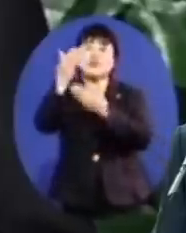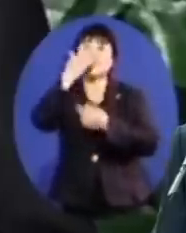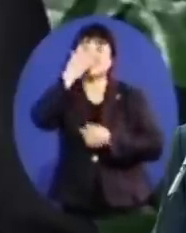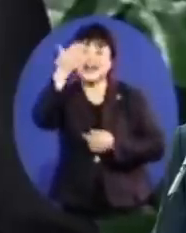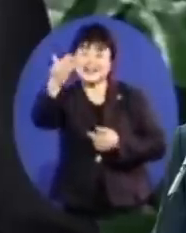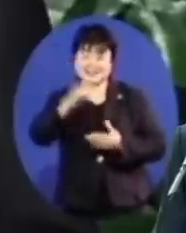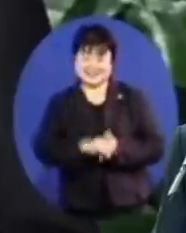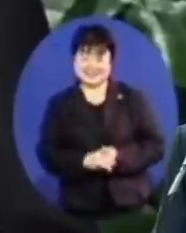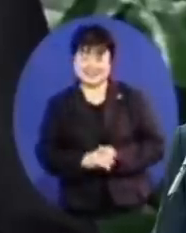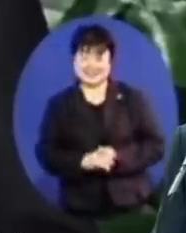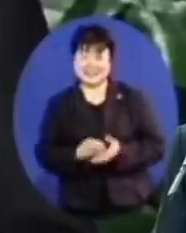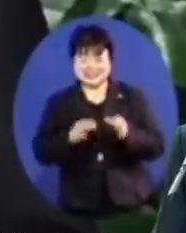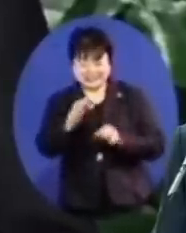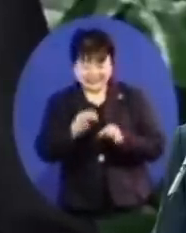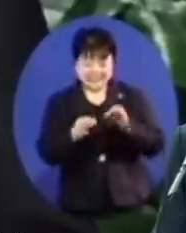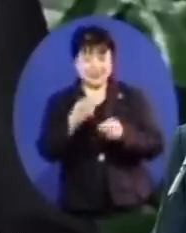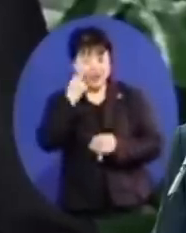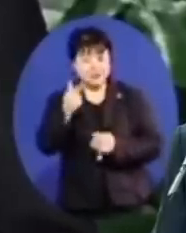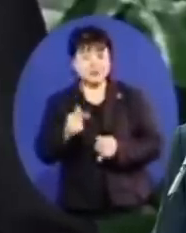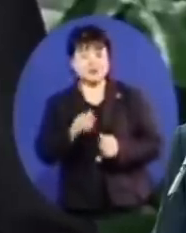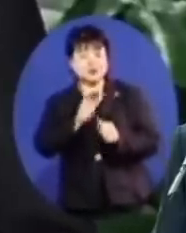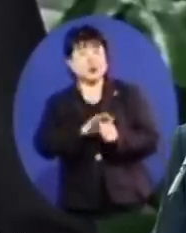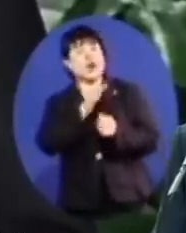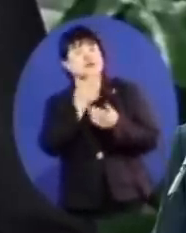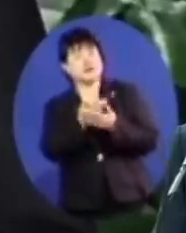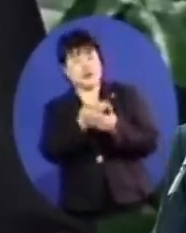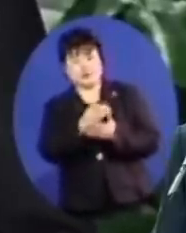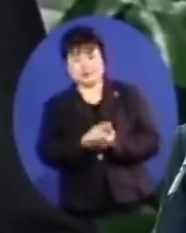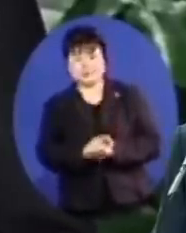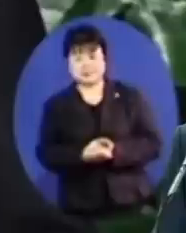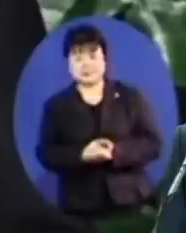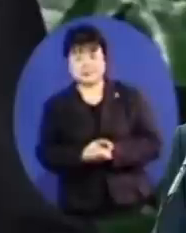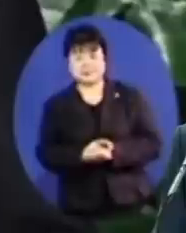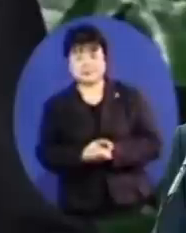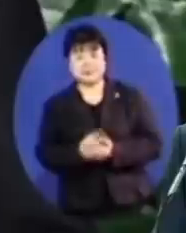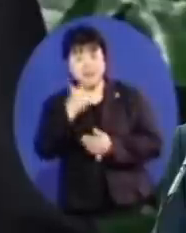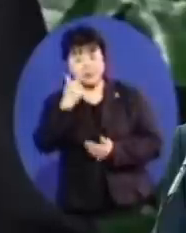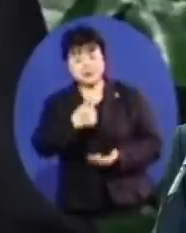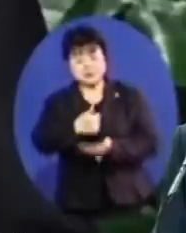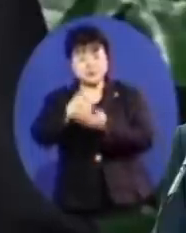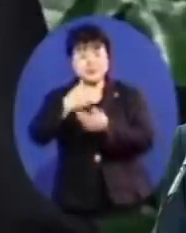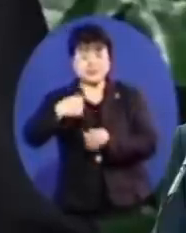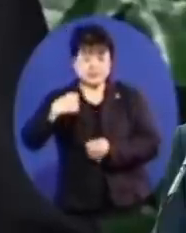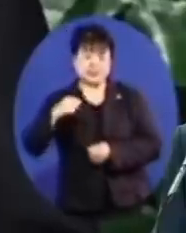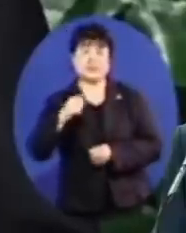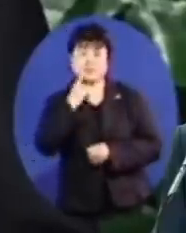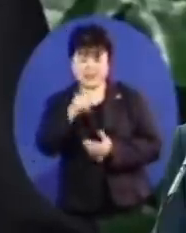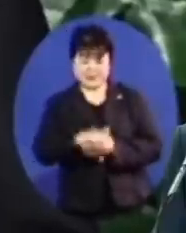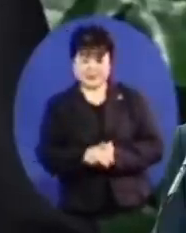것입니다. 장사를 하더라도 아버지여 도와주시옵소서. 결국 나 아버지 섬기는 자식 아닙니까?